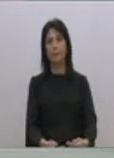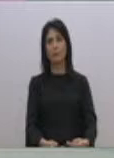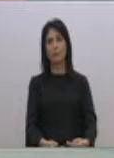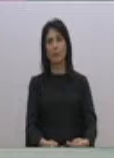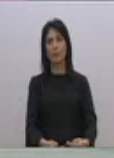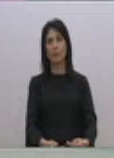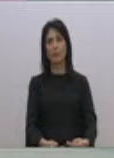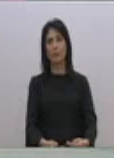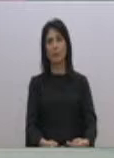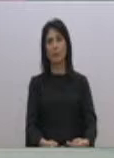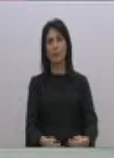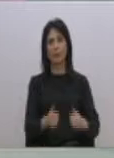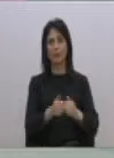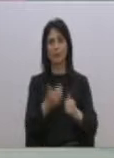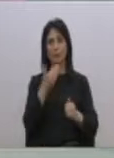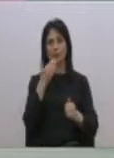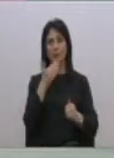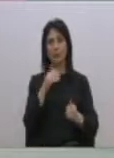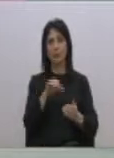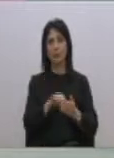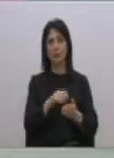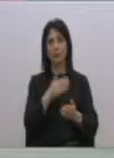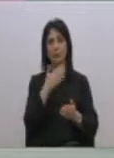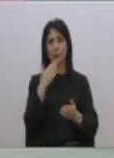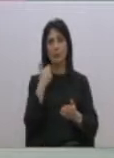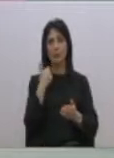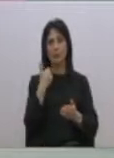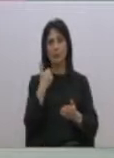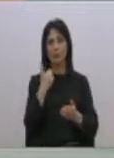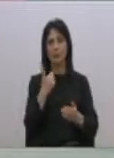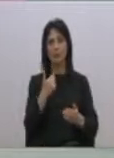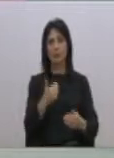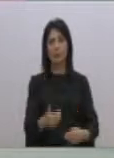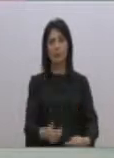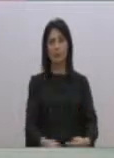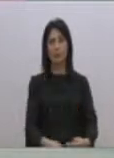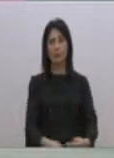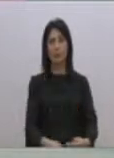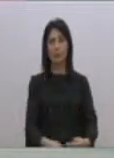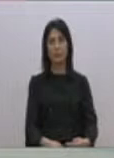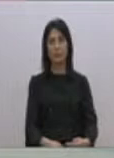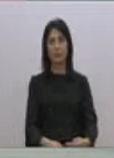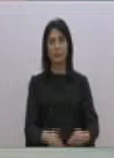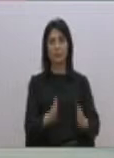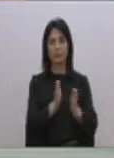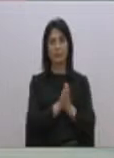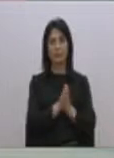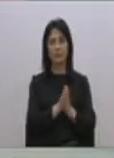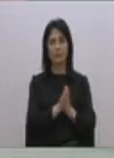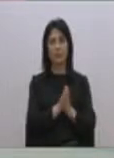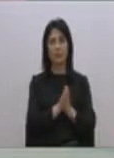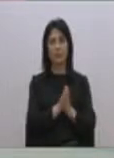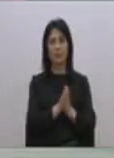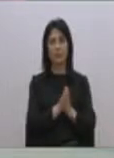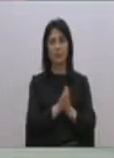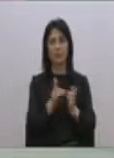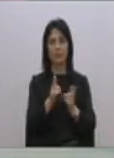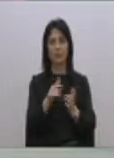კითხვები არ არის, თანამომხსენებლის გამოსვლის სურვილი არ არის. ვთხოვთ,